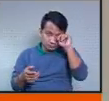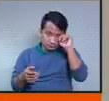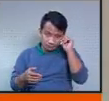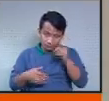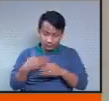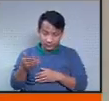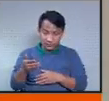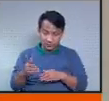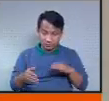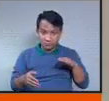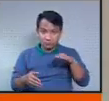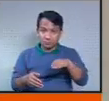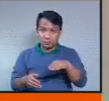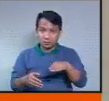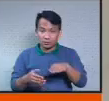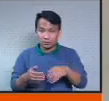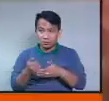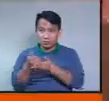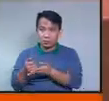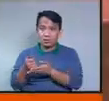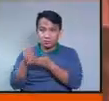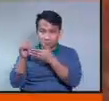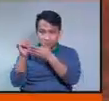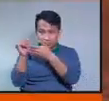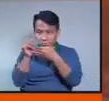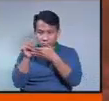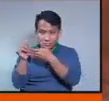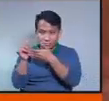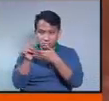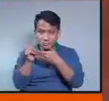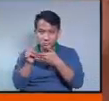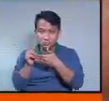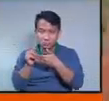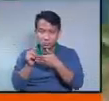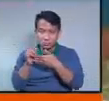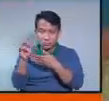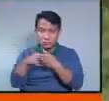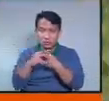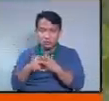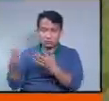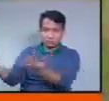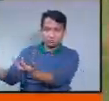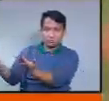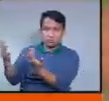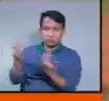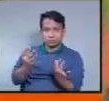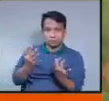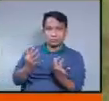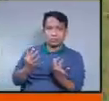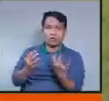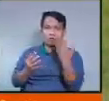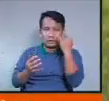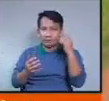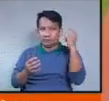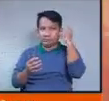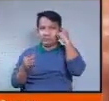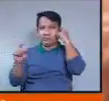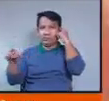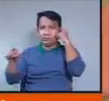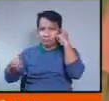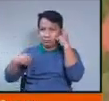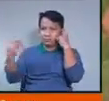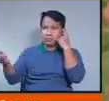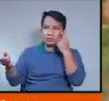pag humihinto nga lang tayo para kumuha ng videos, talagang yung mga tao, pinupuntahan na tayo kaagad kasi iniisip nila na